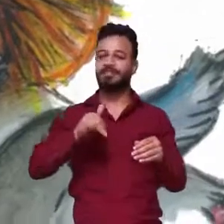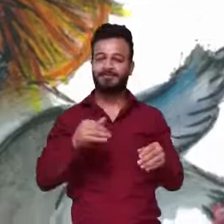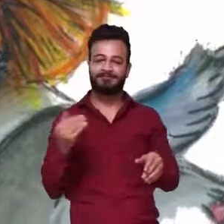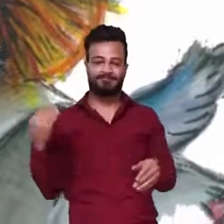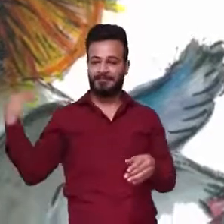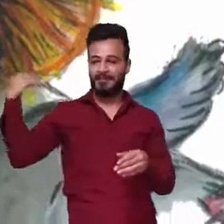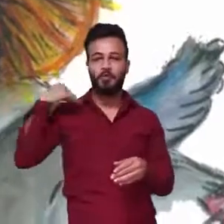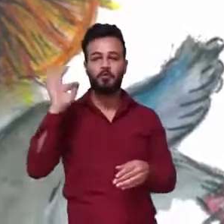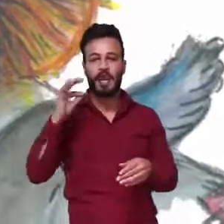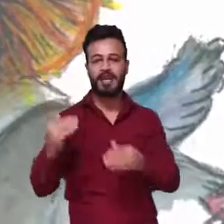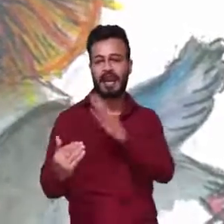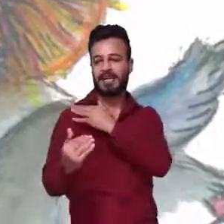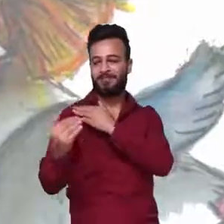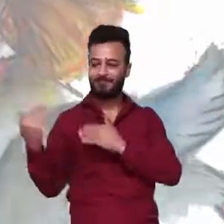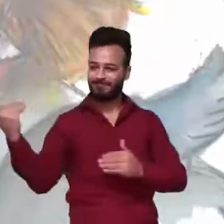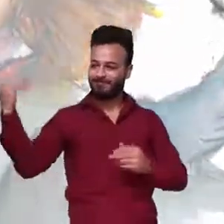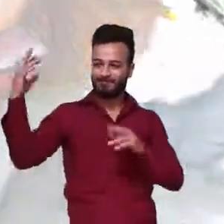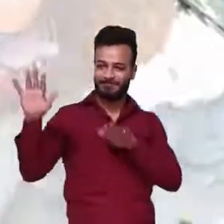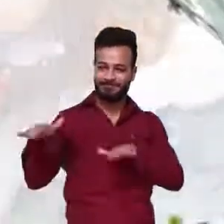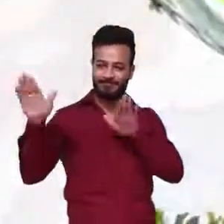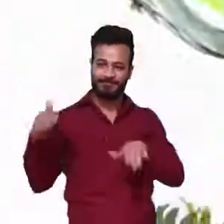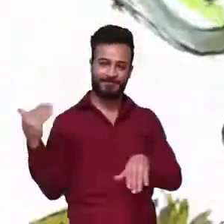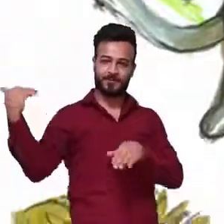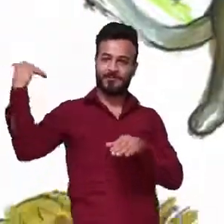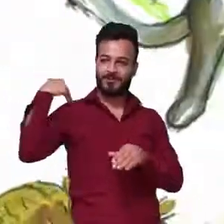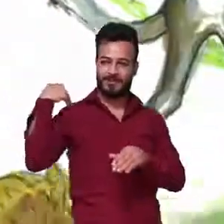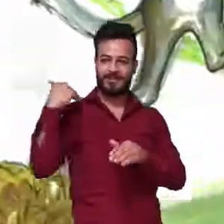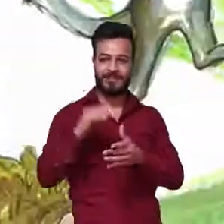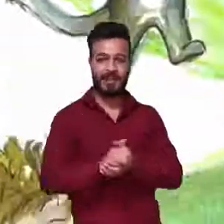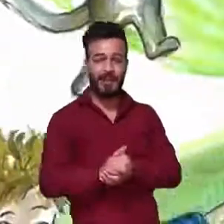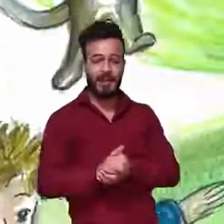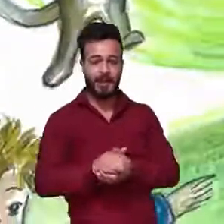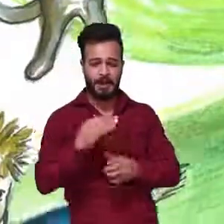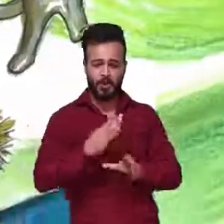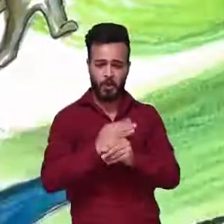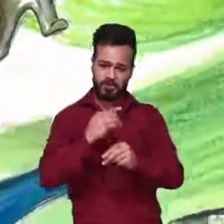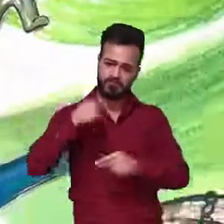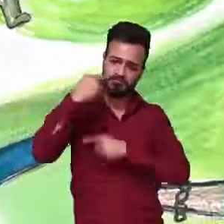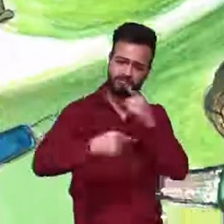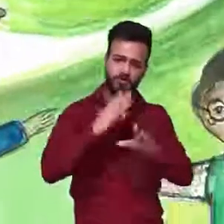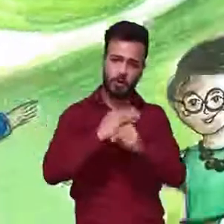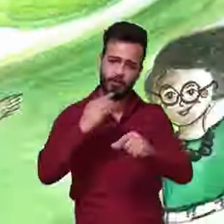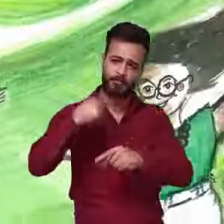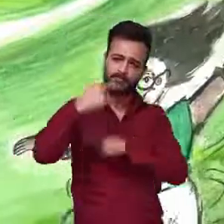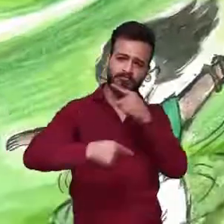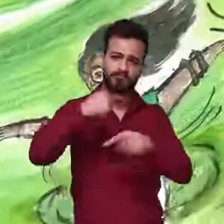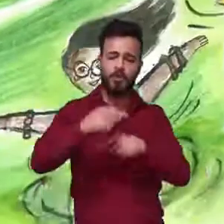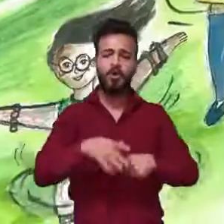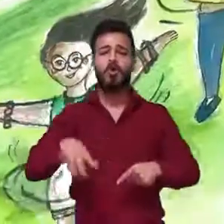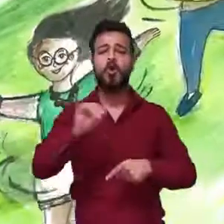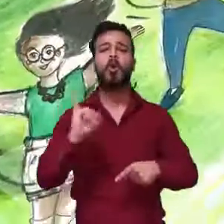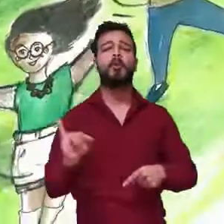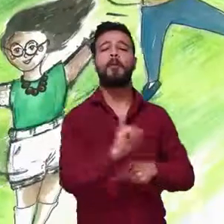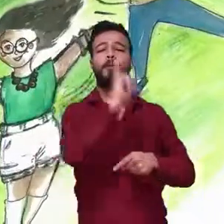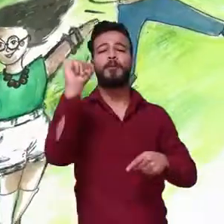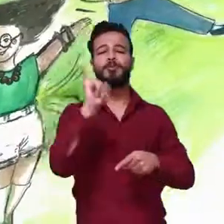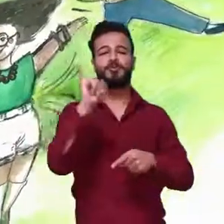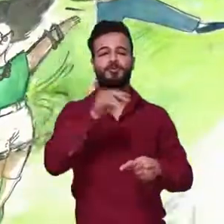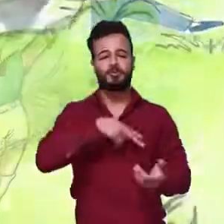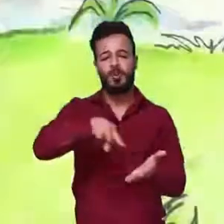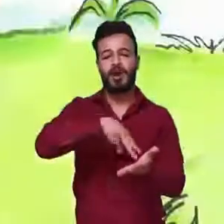على كتفيه. ومع مرور الأيام أصبح الفزاعة عامر معروفاً ومشهوراً برقصة